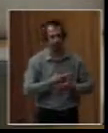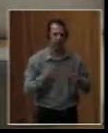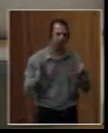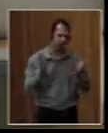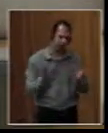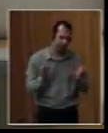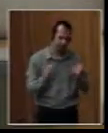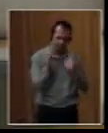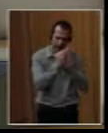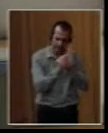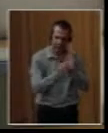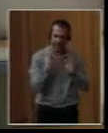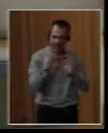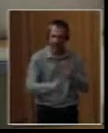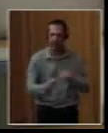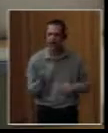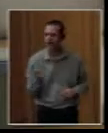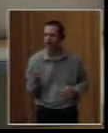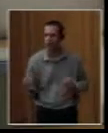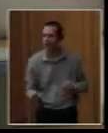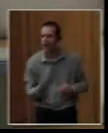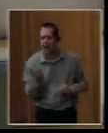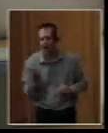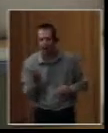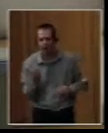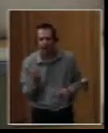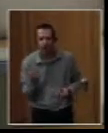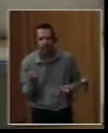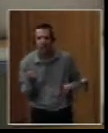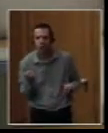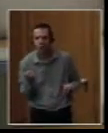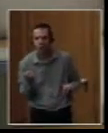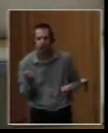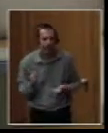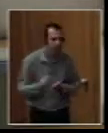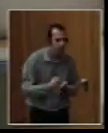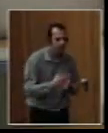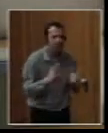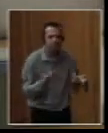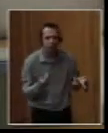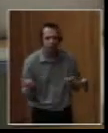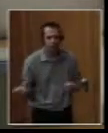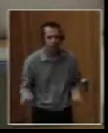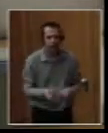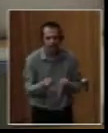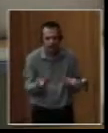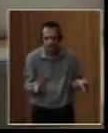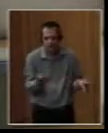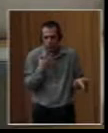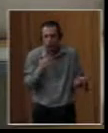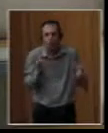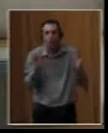ανάλογα οικονομικά εργαλεία που θα στηρίξουν αυτές τις πολιτικές, γιατί αλλιώς θα